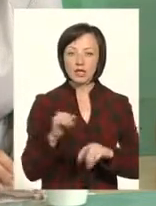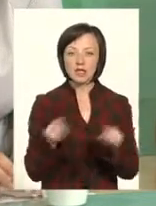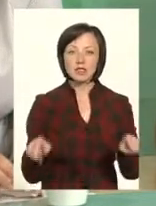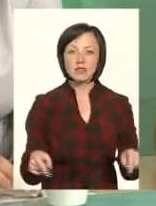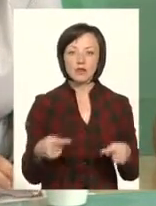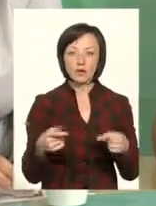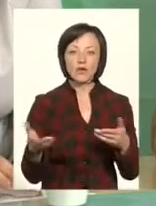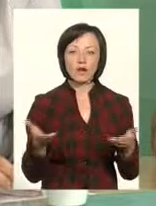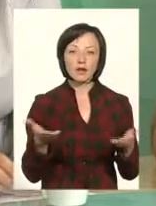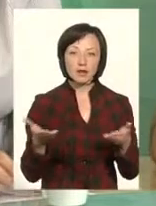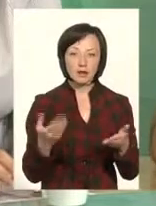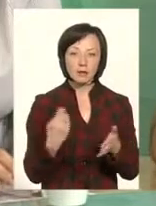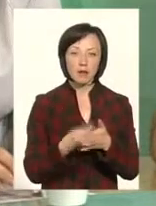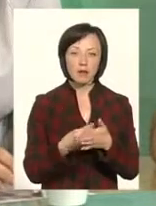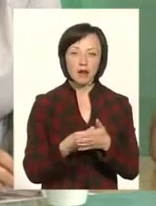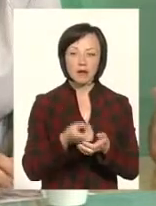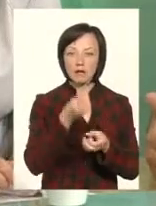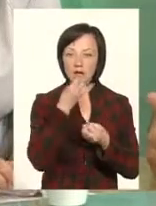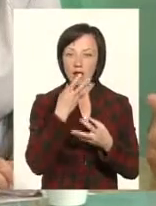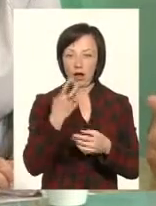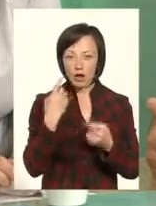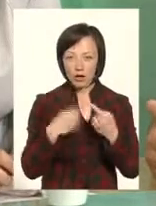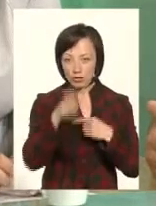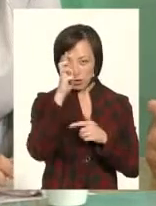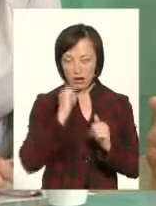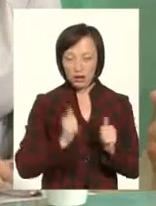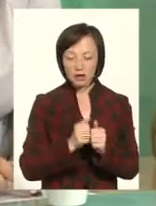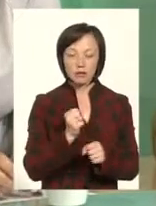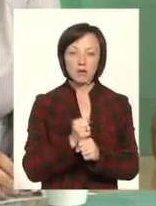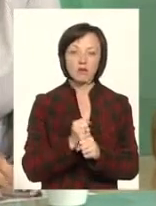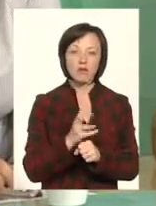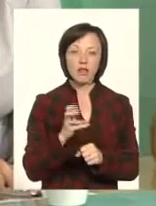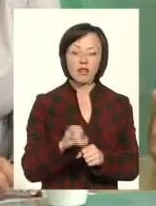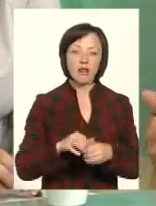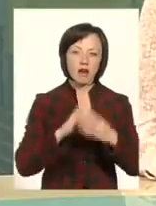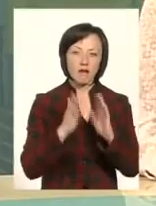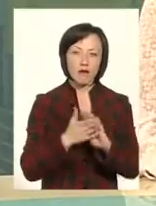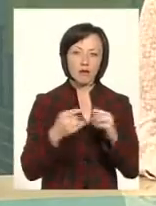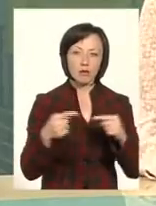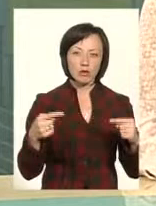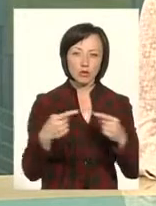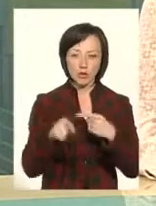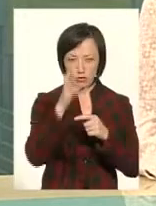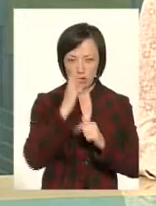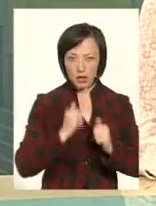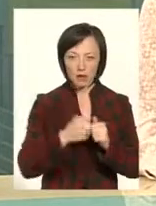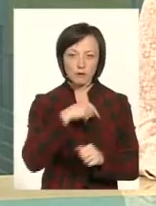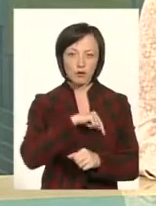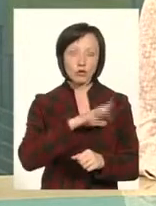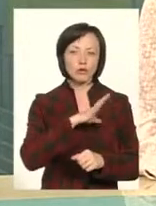створювати десь матеріальні блага іншої країни, працювати на валовий продукт іншої країни і в душі